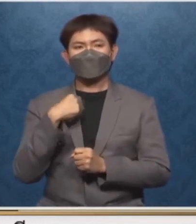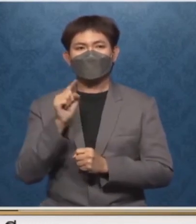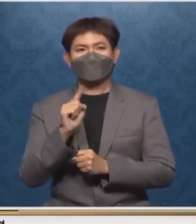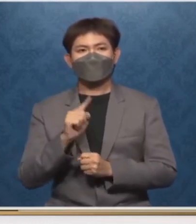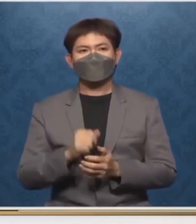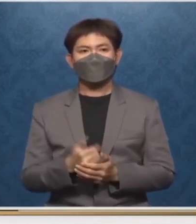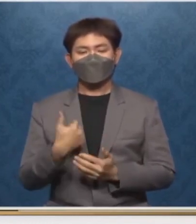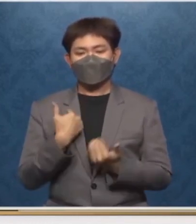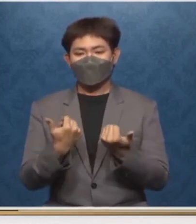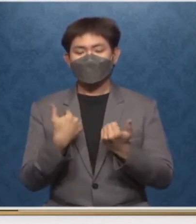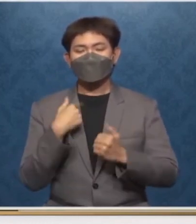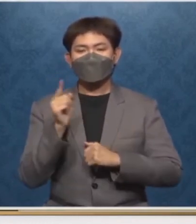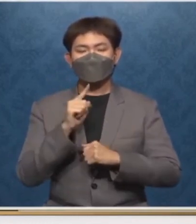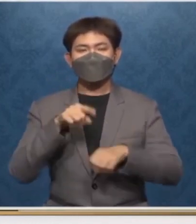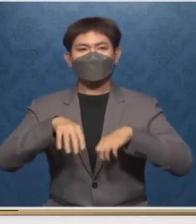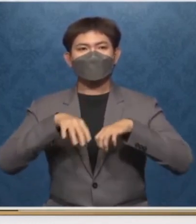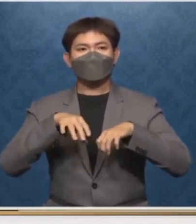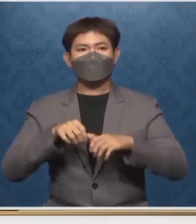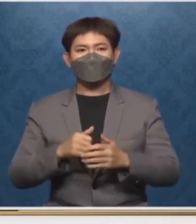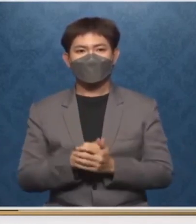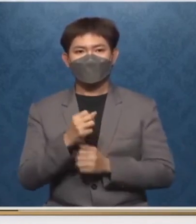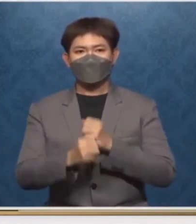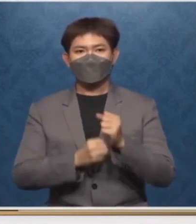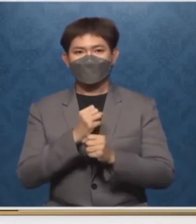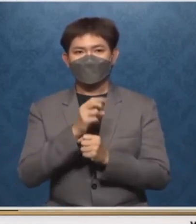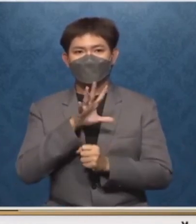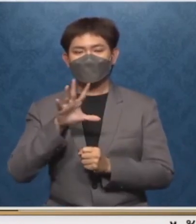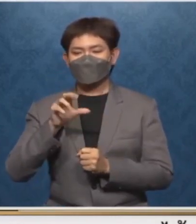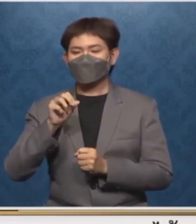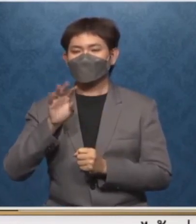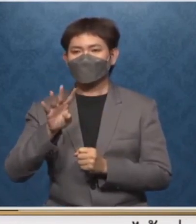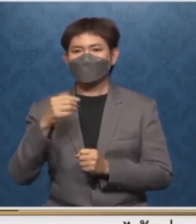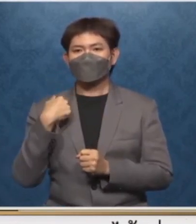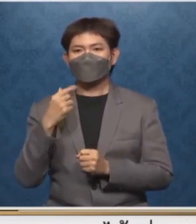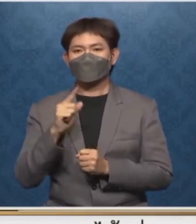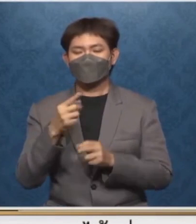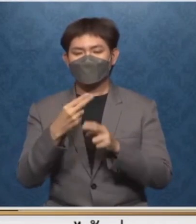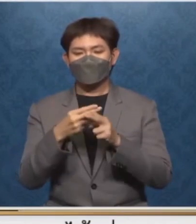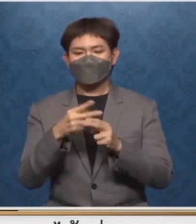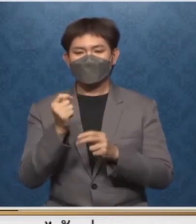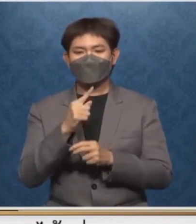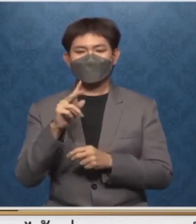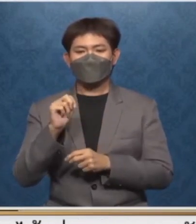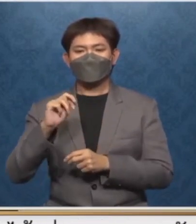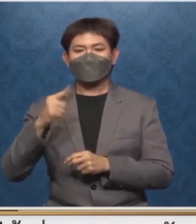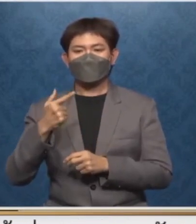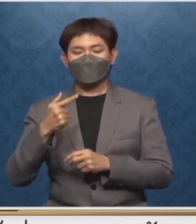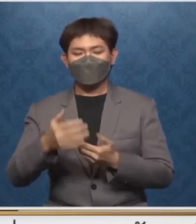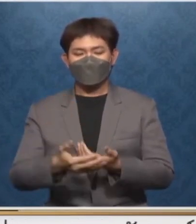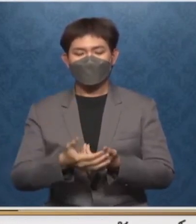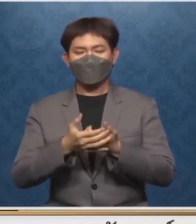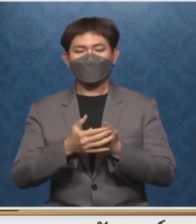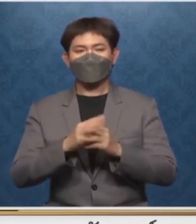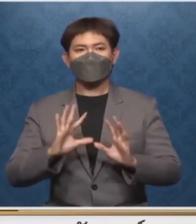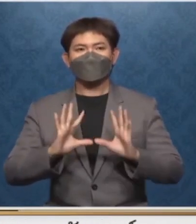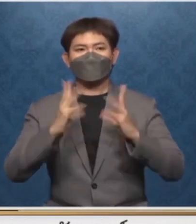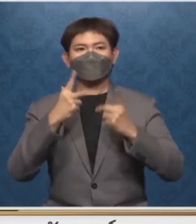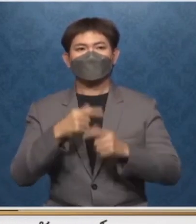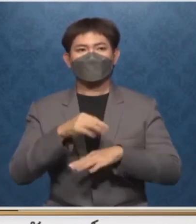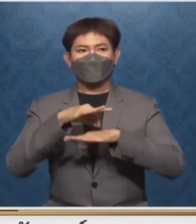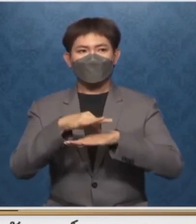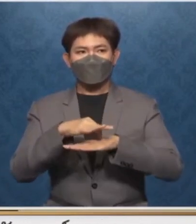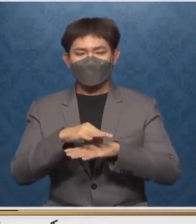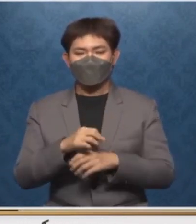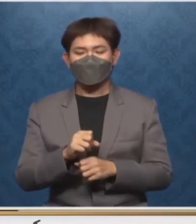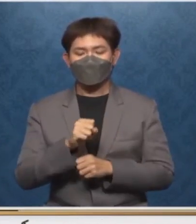รีย์อยู่นะคะปี2534ธนงโพธิอ่านนะคะถูกอุ้มหายในตำแหน่งวุฒิสภาและประธานสหภาพ